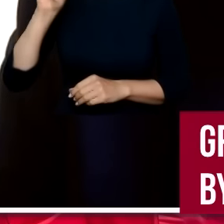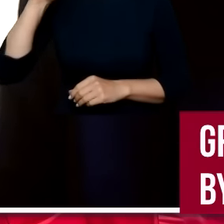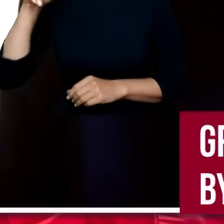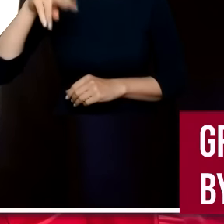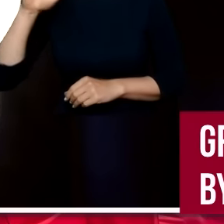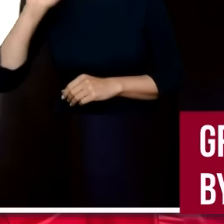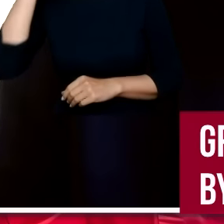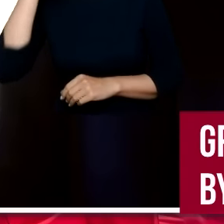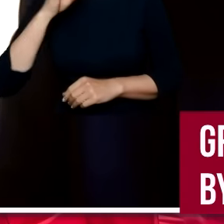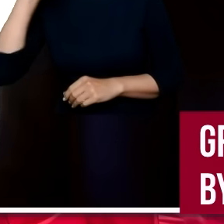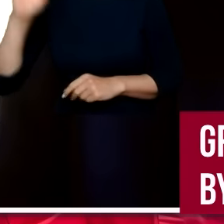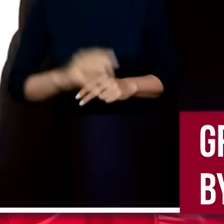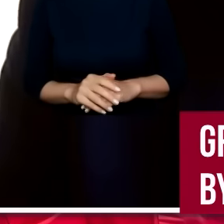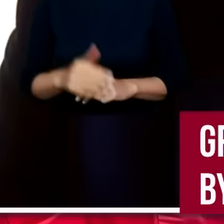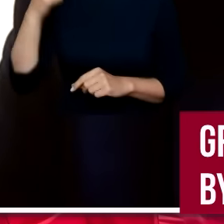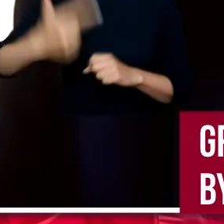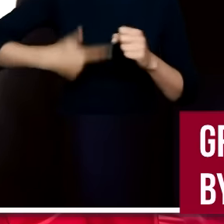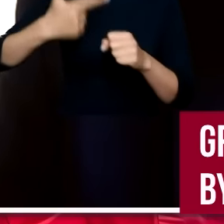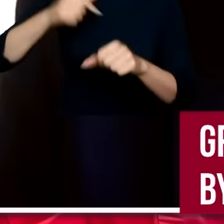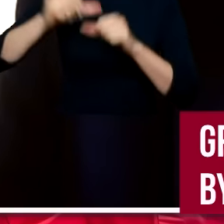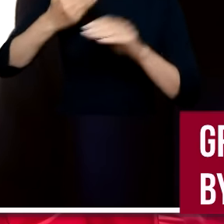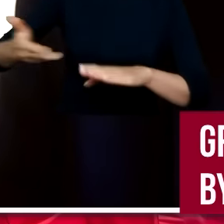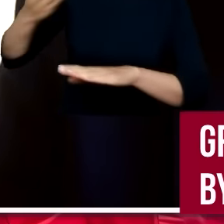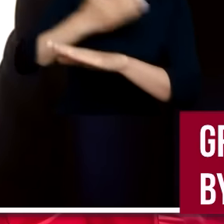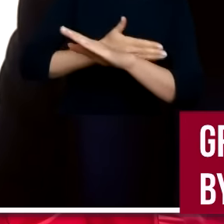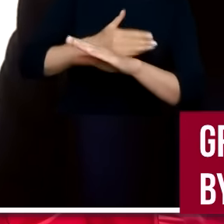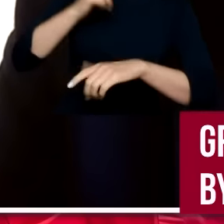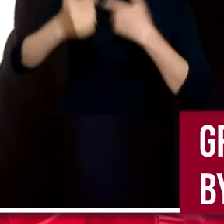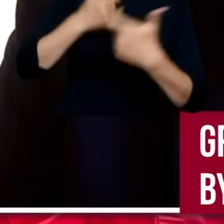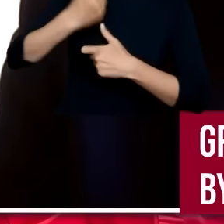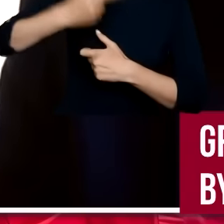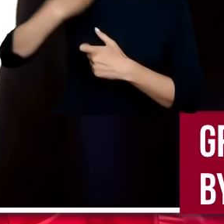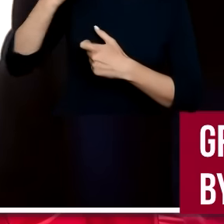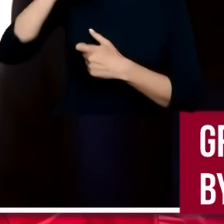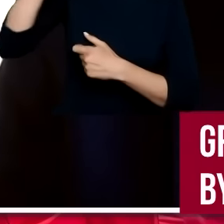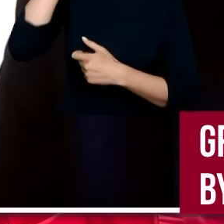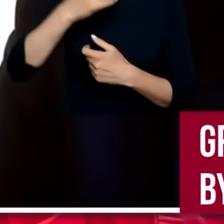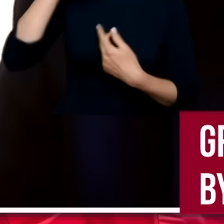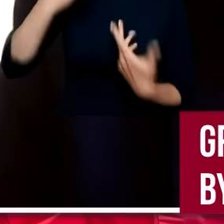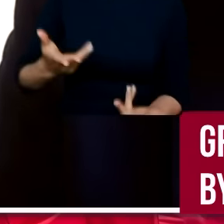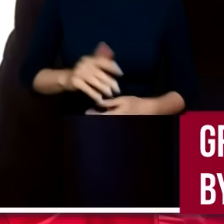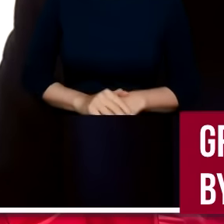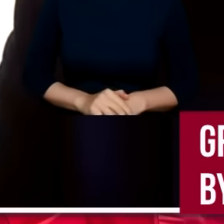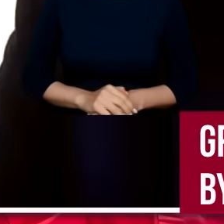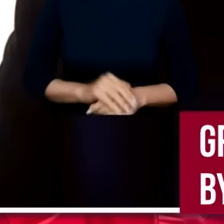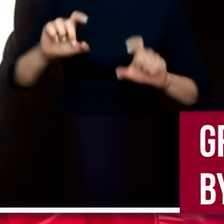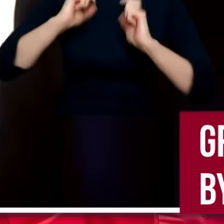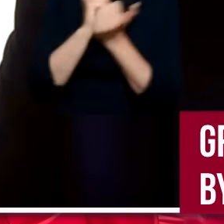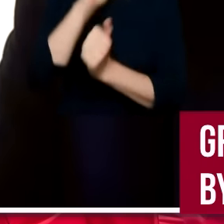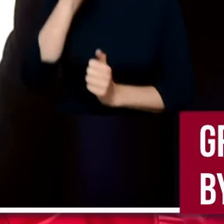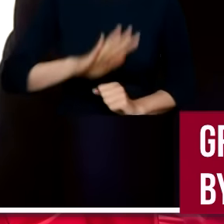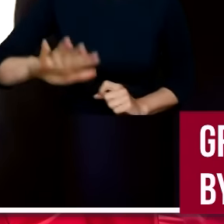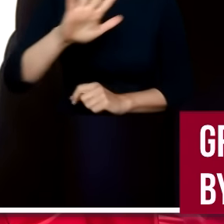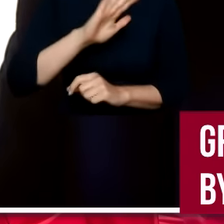przed 2022 rokiem że oni zagrozenia ze strony Rosji nie widzieli że w całej Europie przy przy